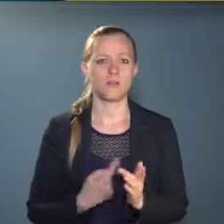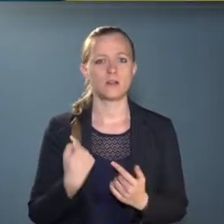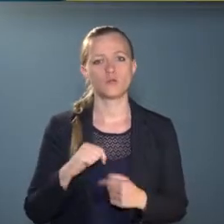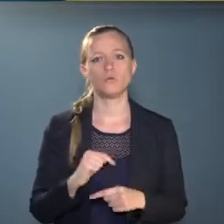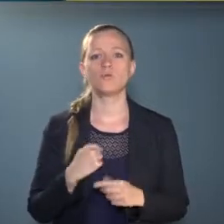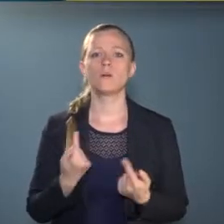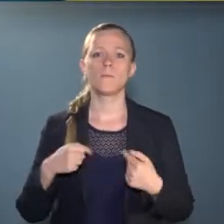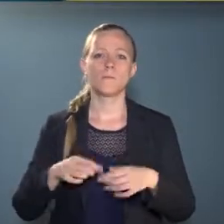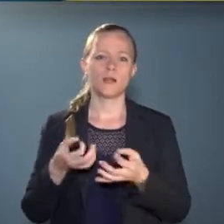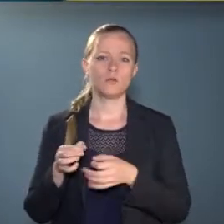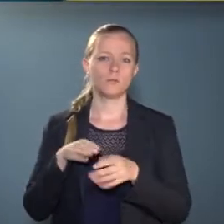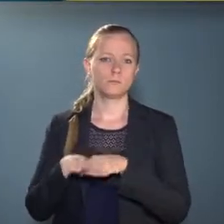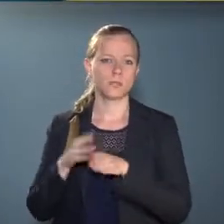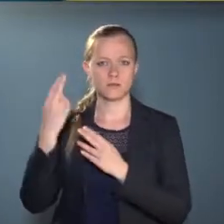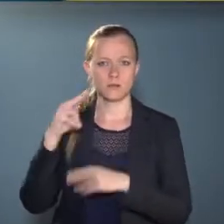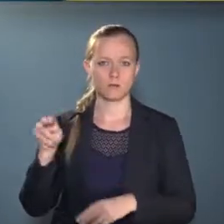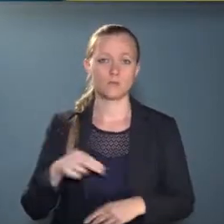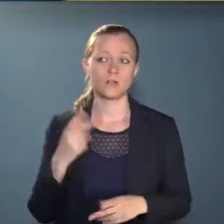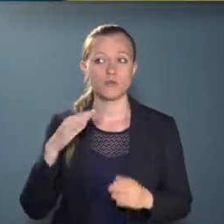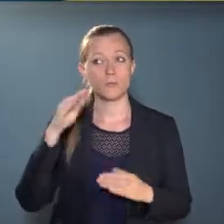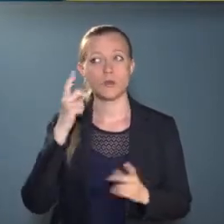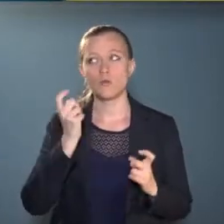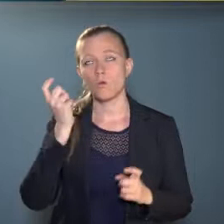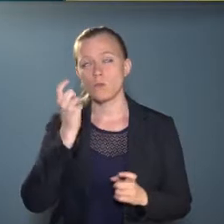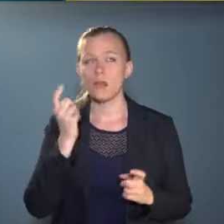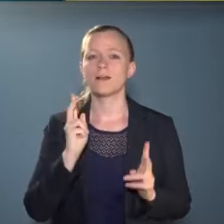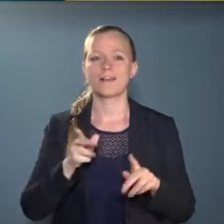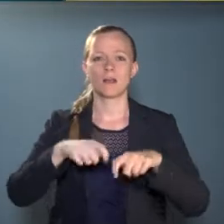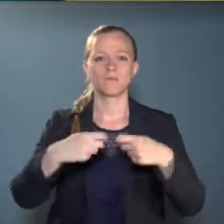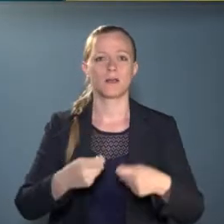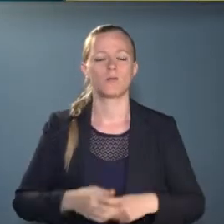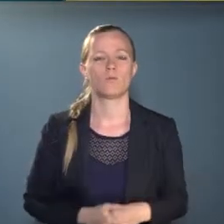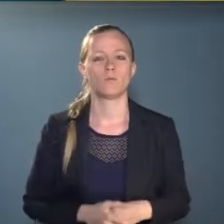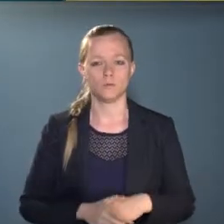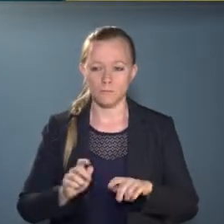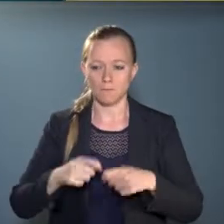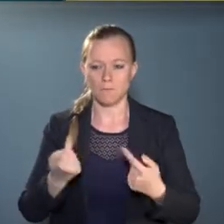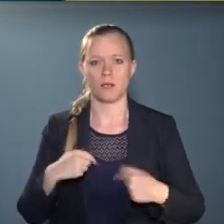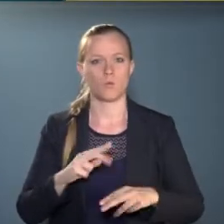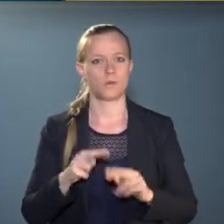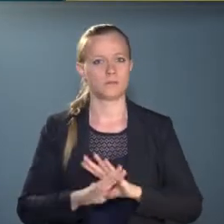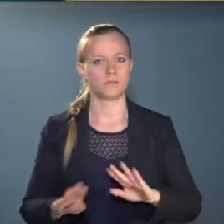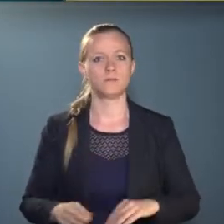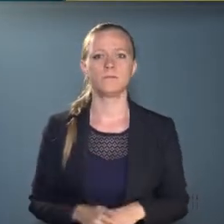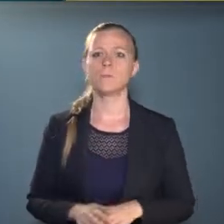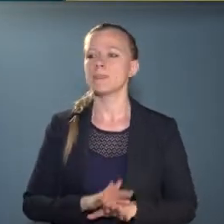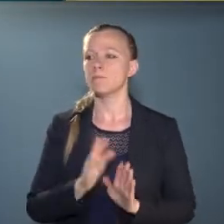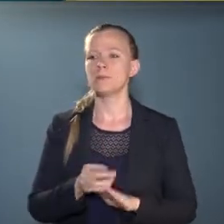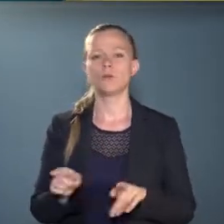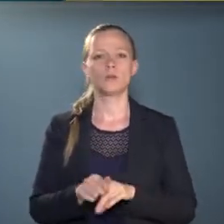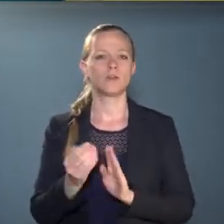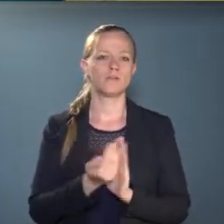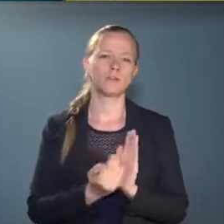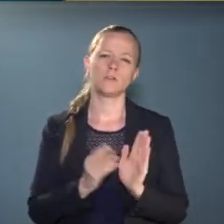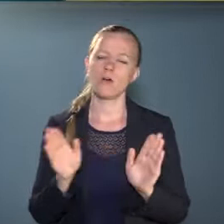úr. És hát hogy jár a parancsnok agya úgy, hogy meg kell oldani, mint mondottam, meg is oldottuk, és én azt gondolom, hogy minden olyan feladat, most már